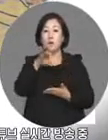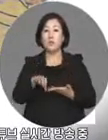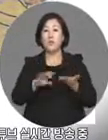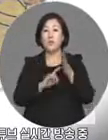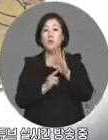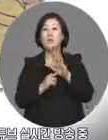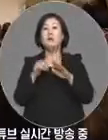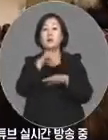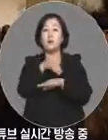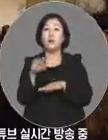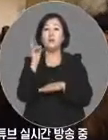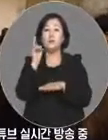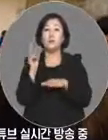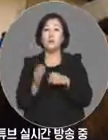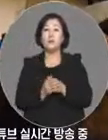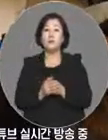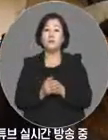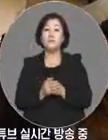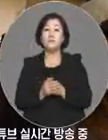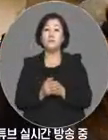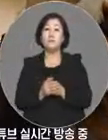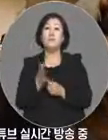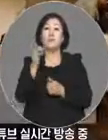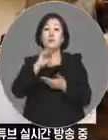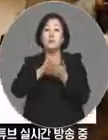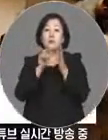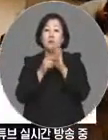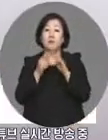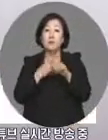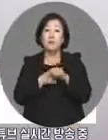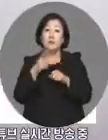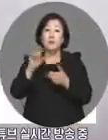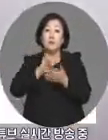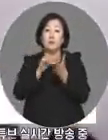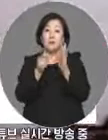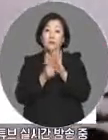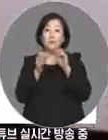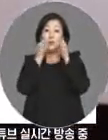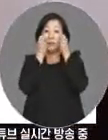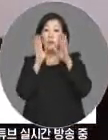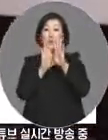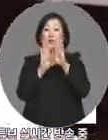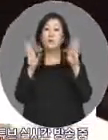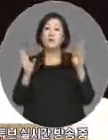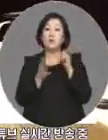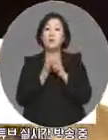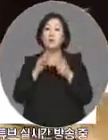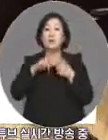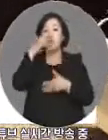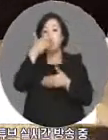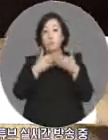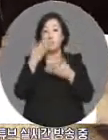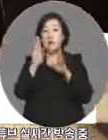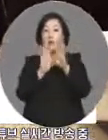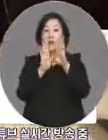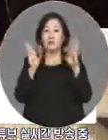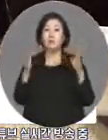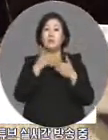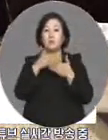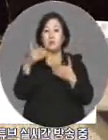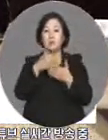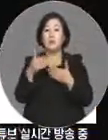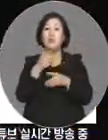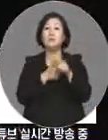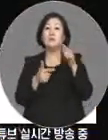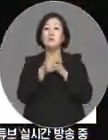가능성이 높습니다. 내년쯤에 가지 않을까 싶은데요. 새로 개관해서 그 미디어아트 중심으로 성격을 굳히는 게